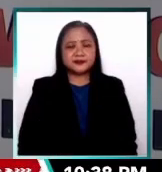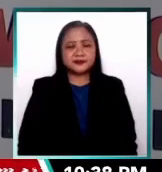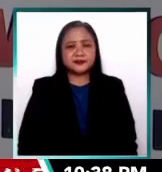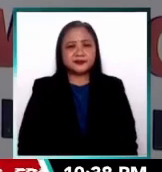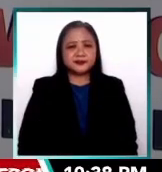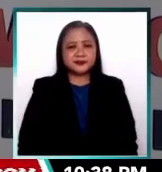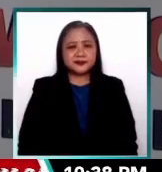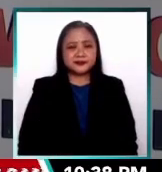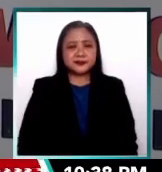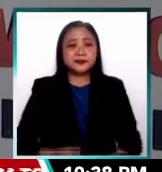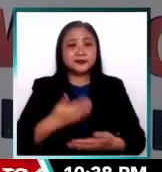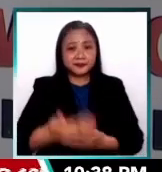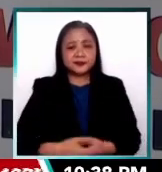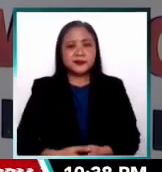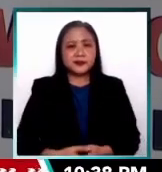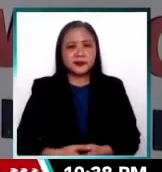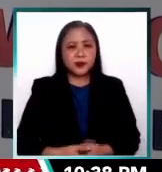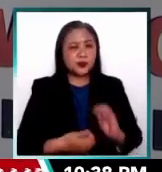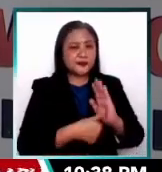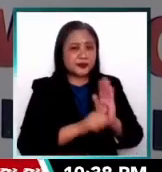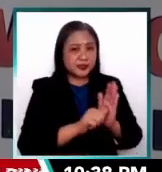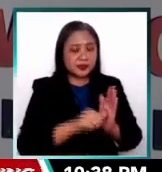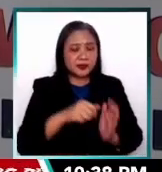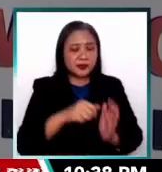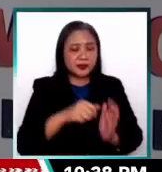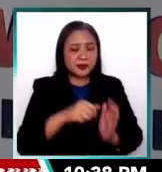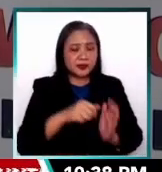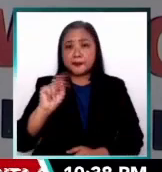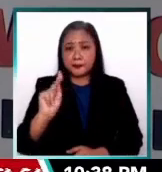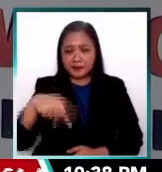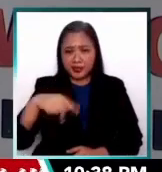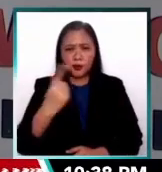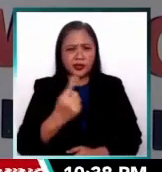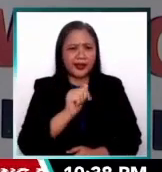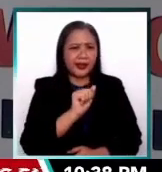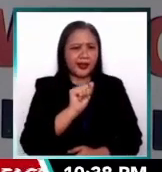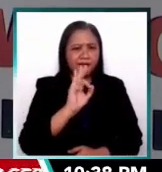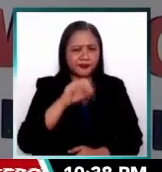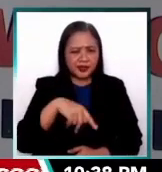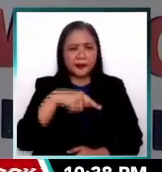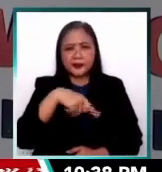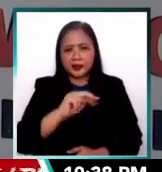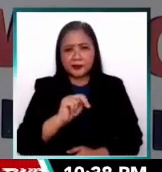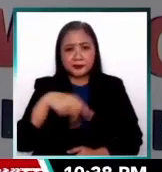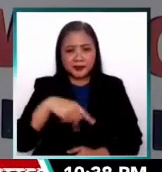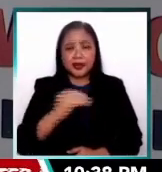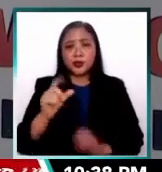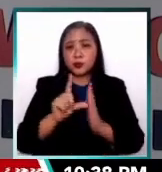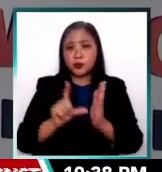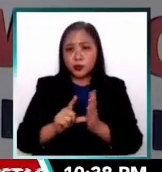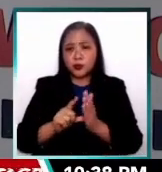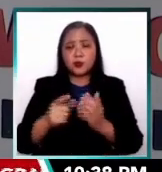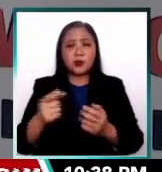June, binigyang diin din ng PNP na tanging mga miyembro nila, AFP at iba pang law enforcement agencies na